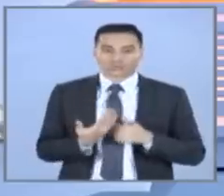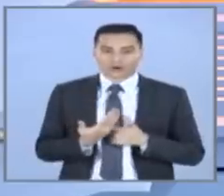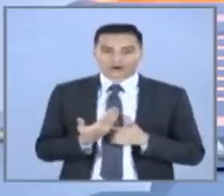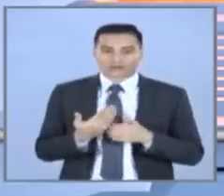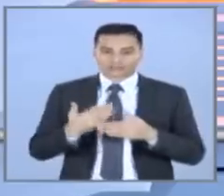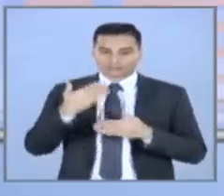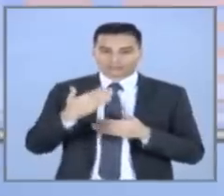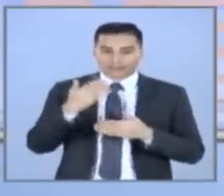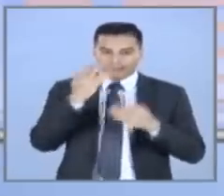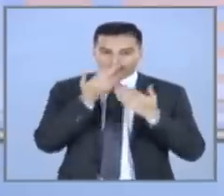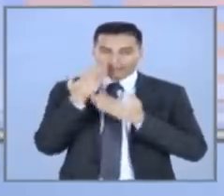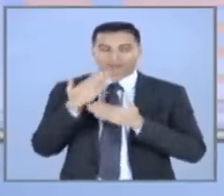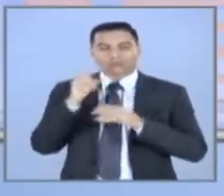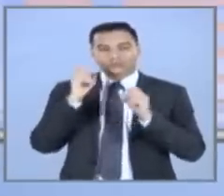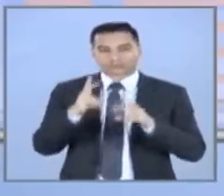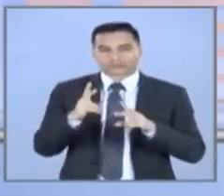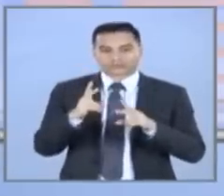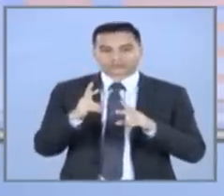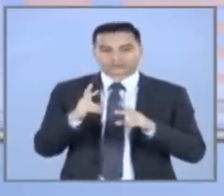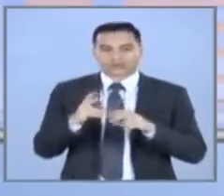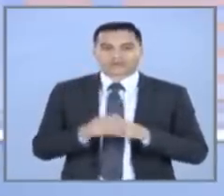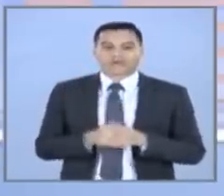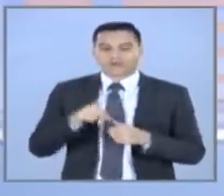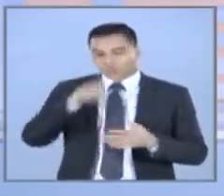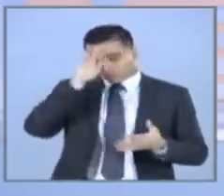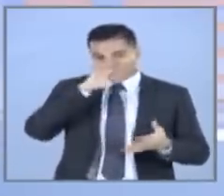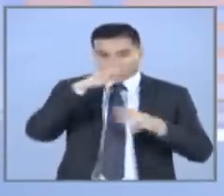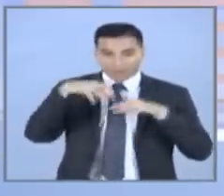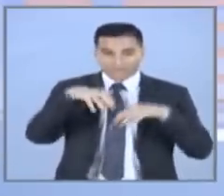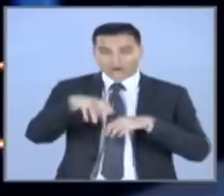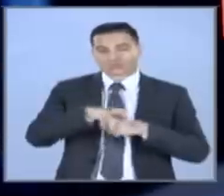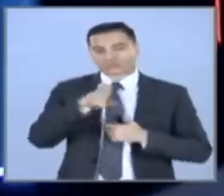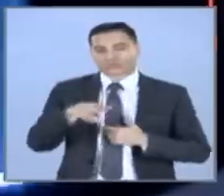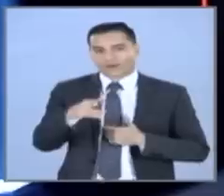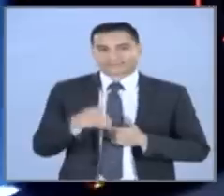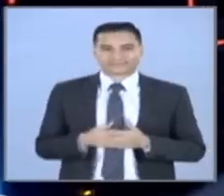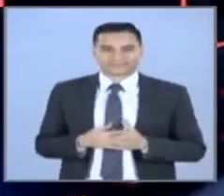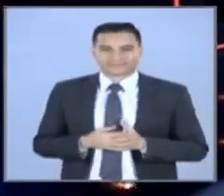تاريخ ان شاء الله. في التاريخ اتفقنا. جغرافيا. والسؤال هو: